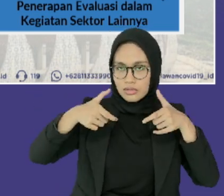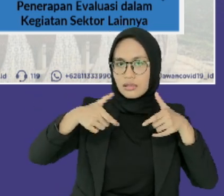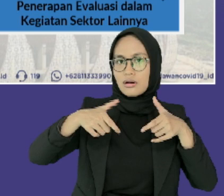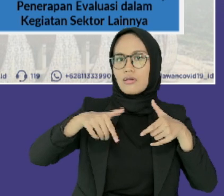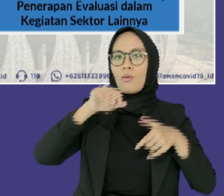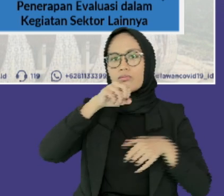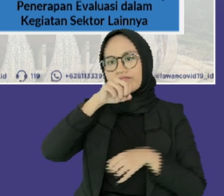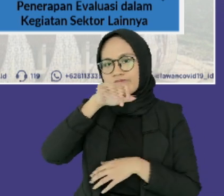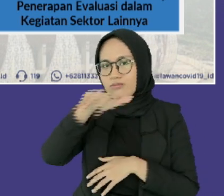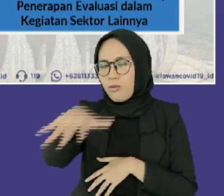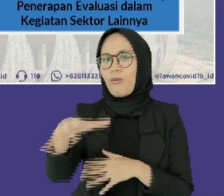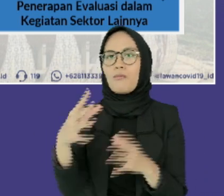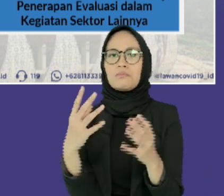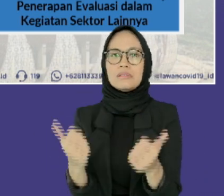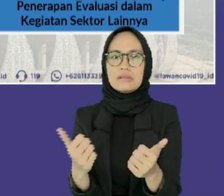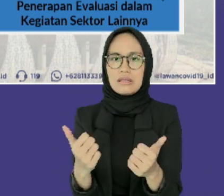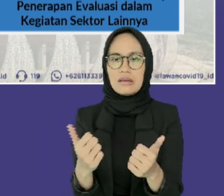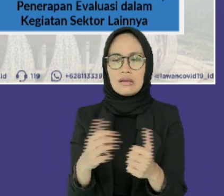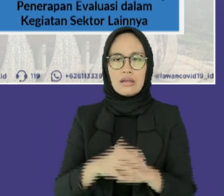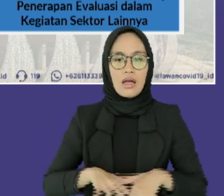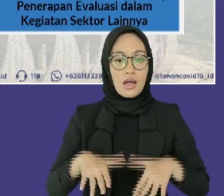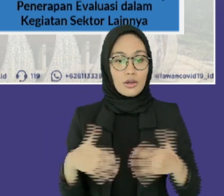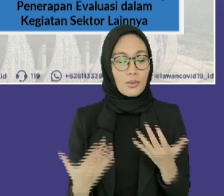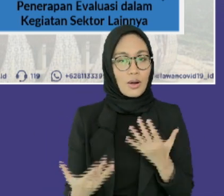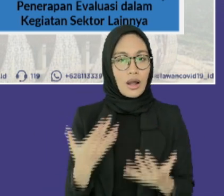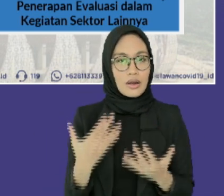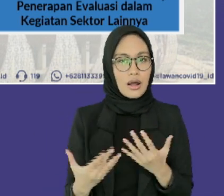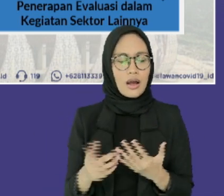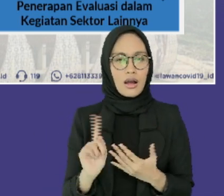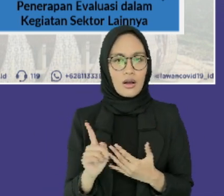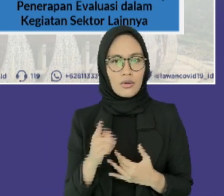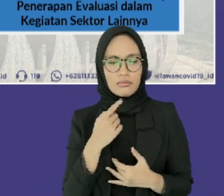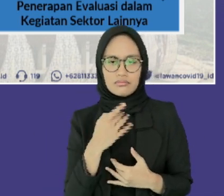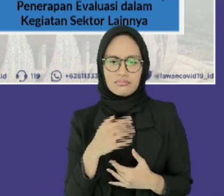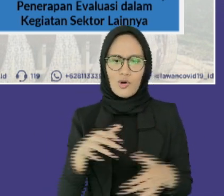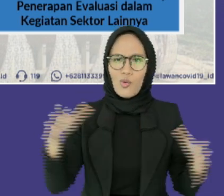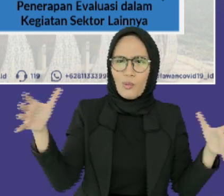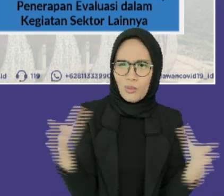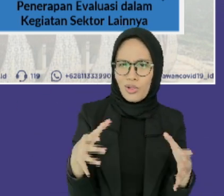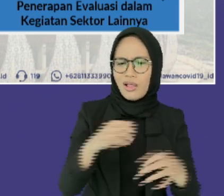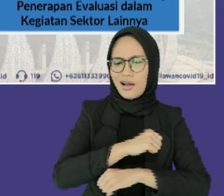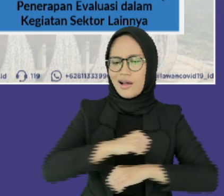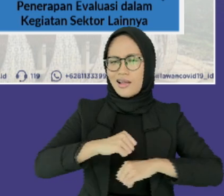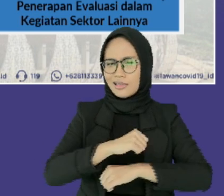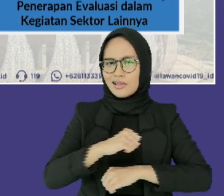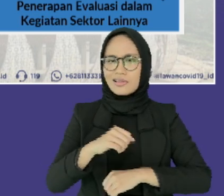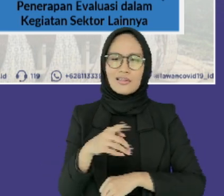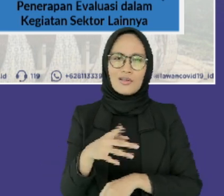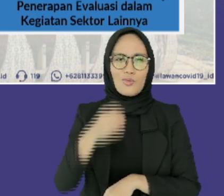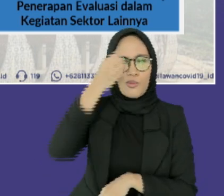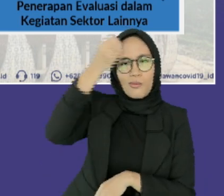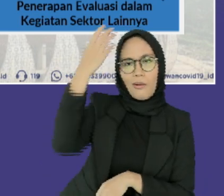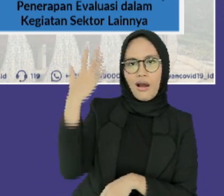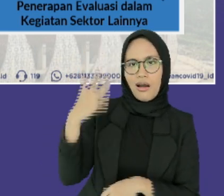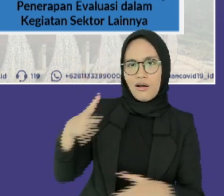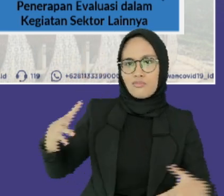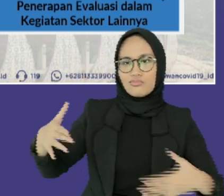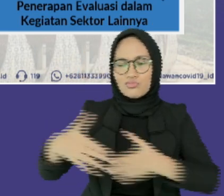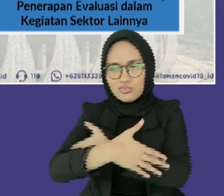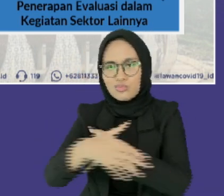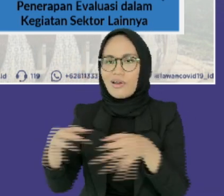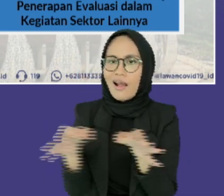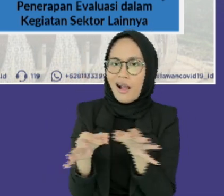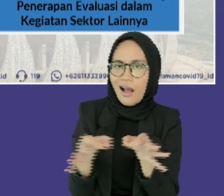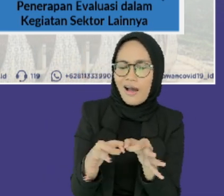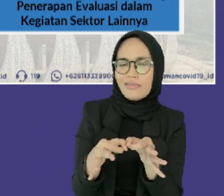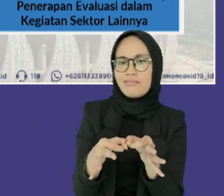penonton dan kadang-kadang pada saat selebrasi tidak taat protokol kesehatan terakhir ialah pemantauan